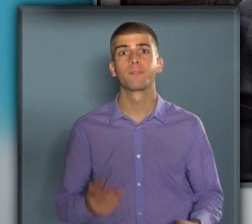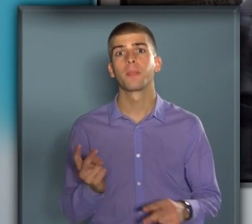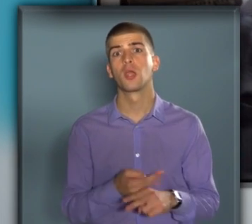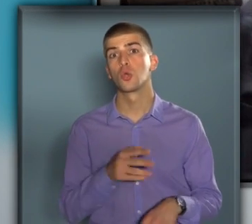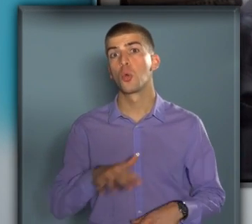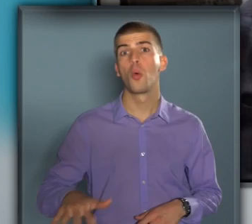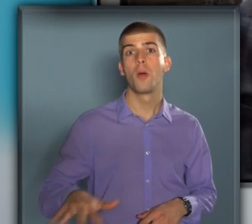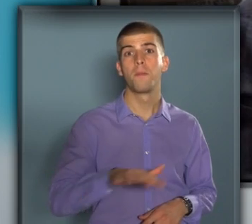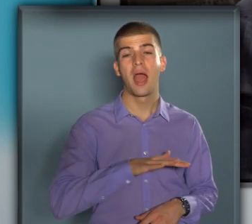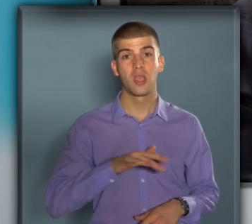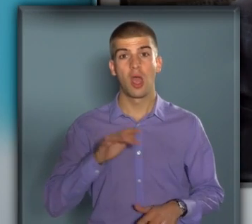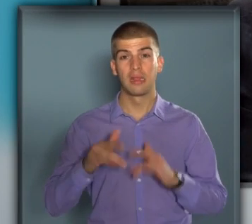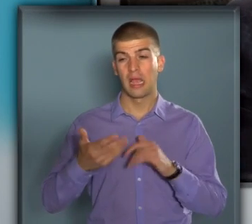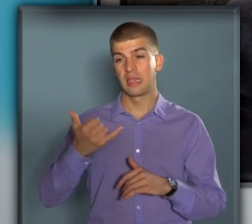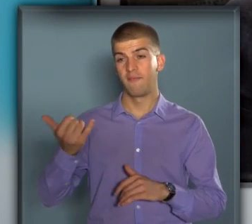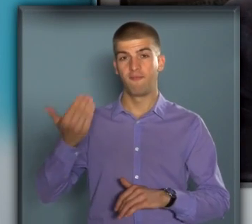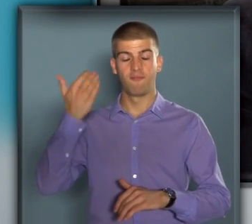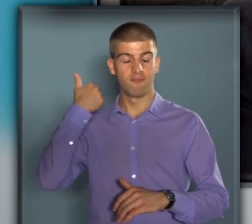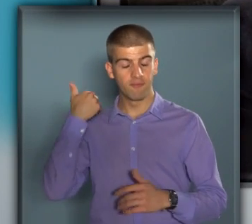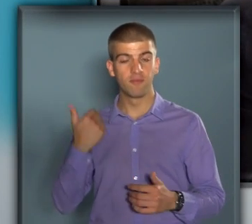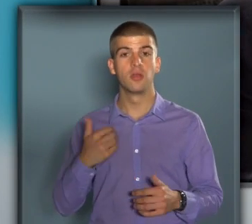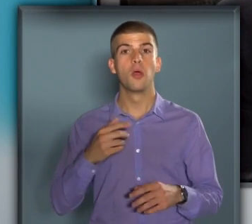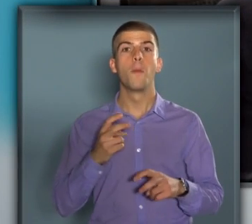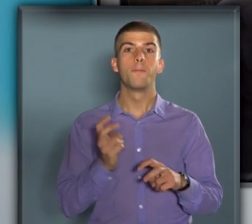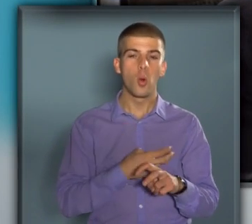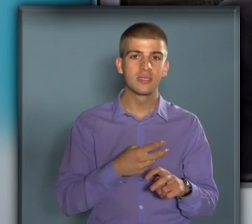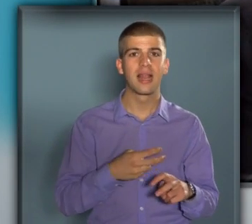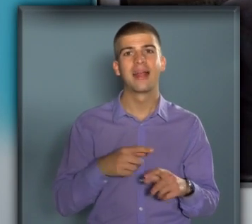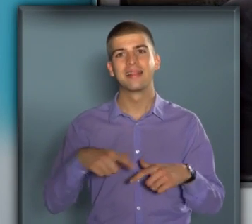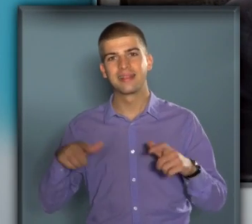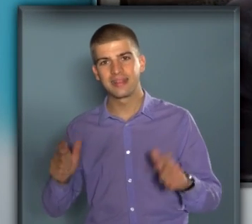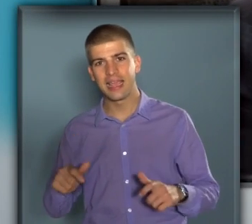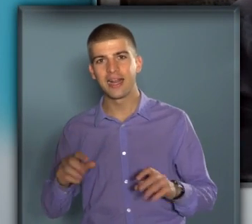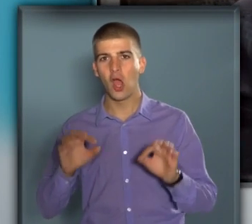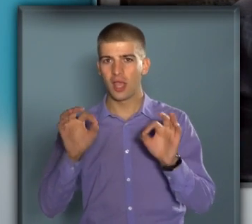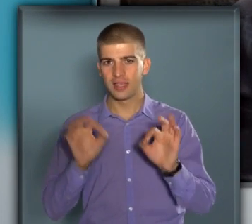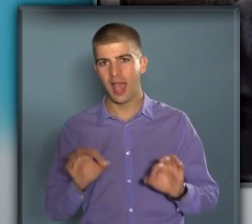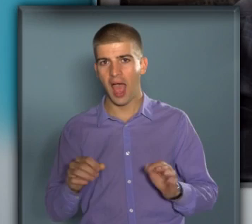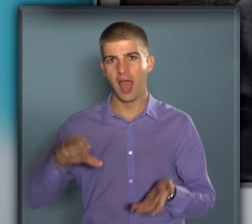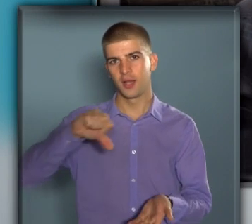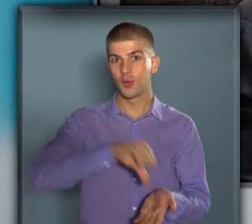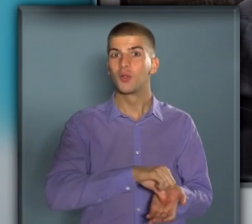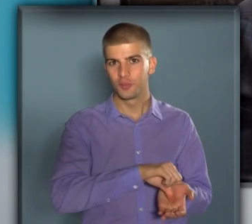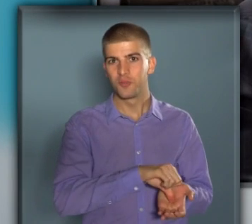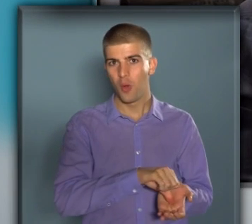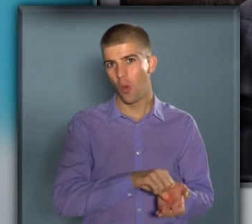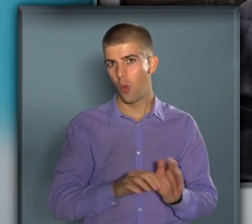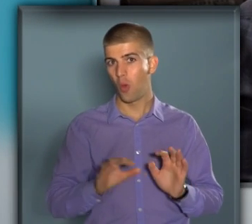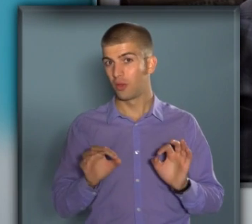Kőbánya néhány évtizeddel ezelőtt a porcelángyár és a téglagyárnak a kerülete volt, ipari kerület, amit